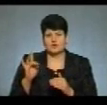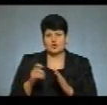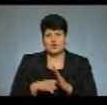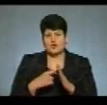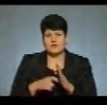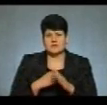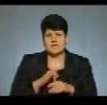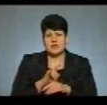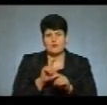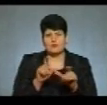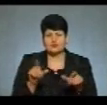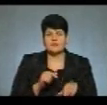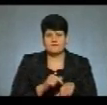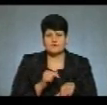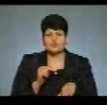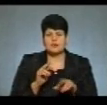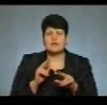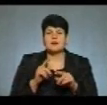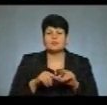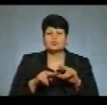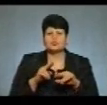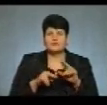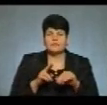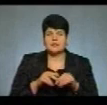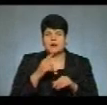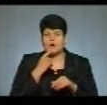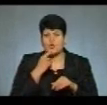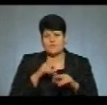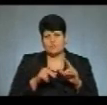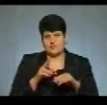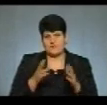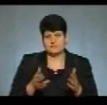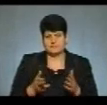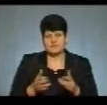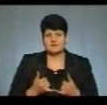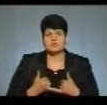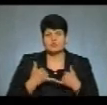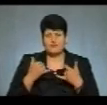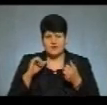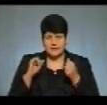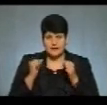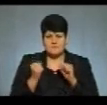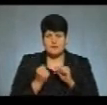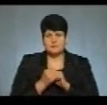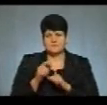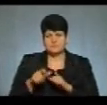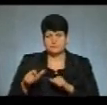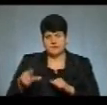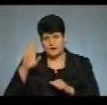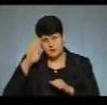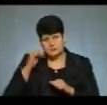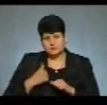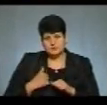Донецький оцей аеропорт, щоб вони відчули, як він будувався і на якій він крові будувався. Вшанувати пам'ять кіборгів, які загинули, обороняючи